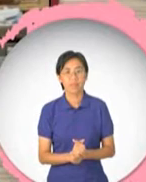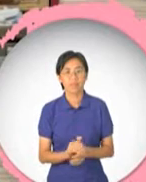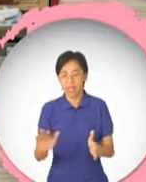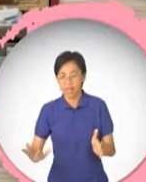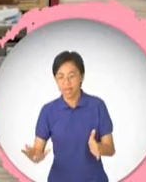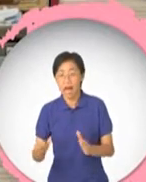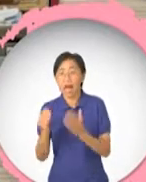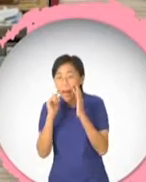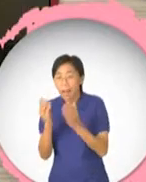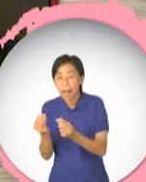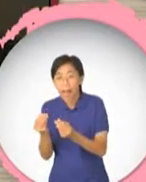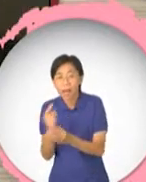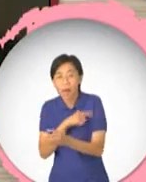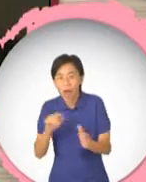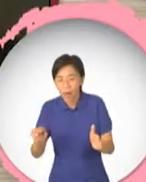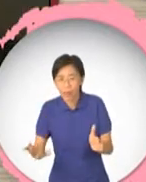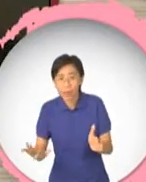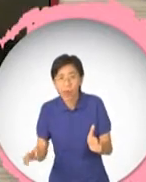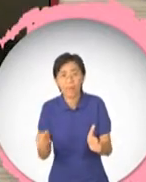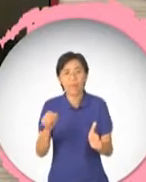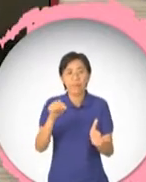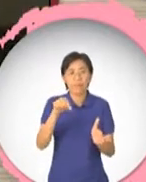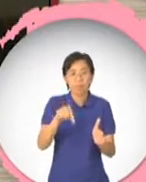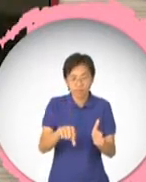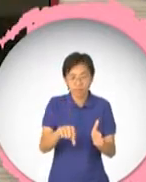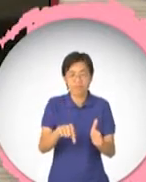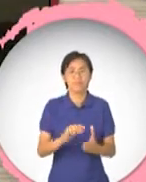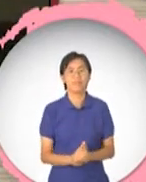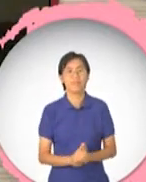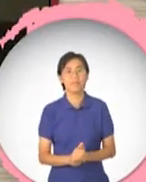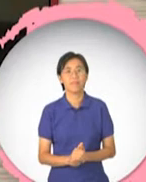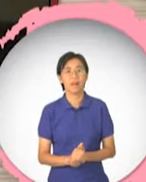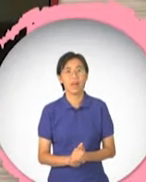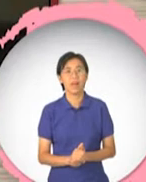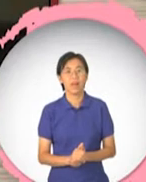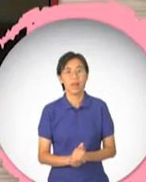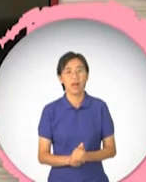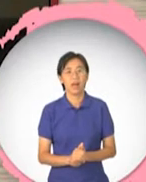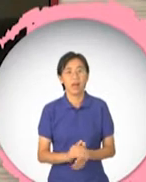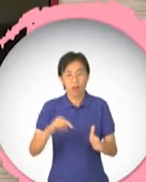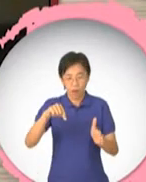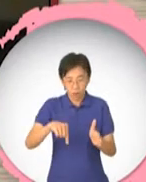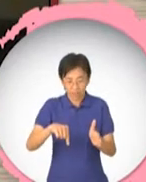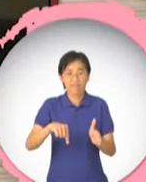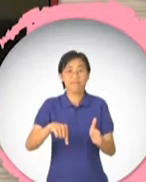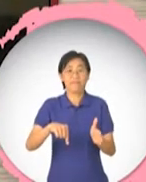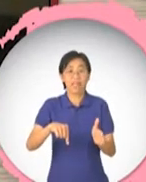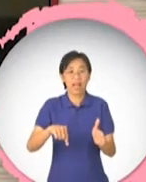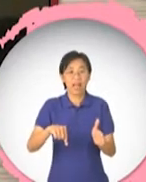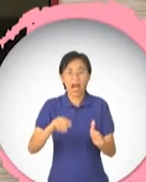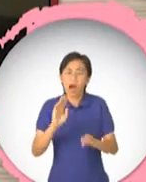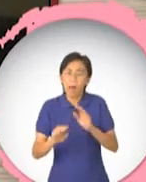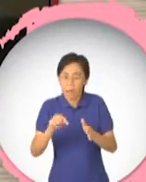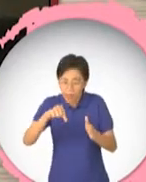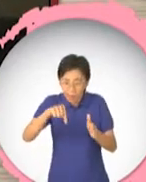คะแล้วก็กดลงไป ครับ นะคะกดลงไปค่ะ อ๋อ เห็นไหมคะ มันจะไม่ขึ้นตัวดึงๆเหมือนตอนแรกเลย ครึ่งนิ้วอะค่ะนะคะแ